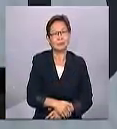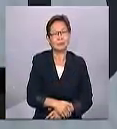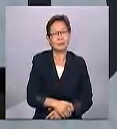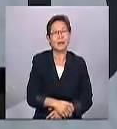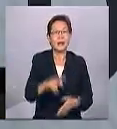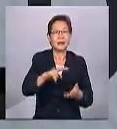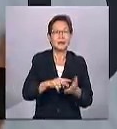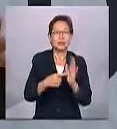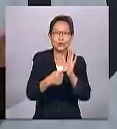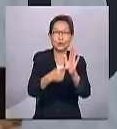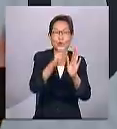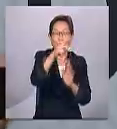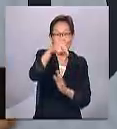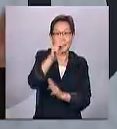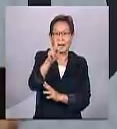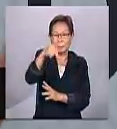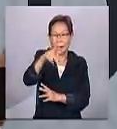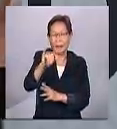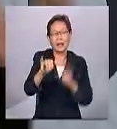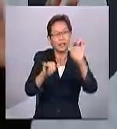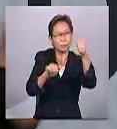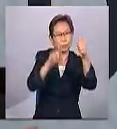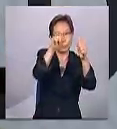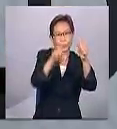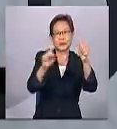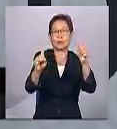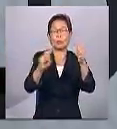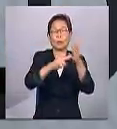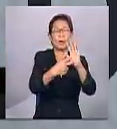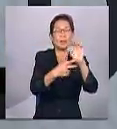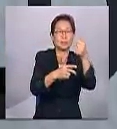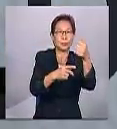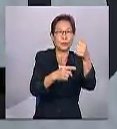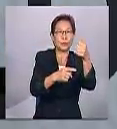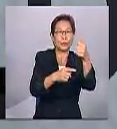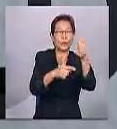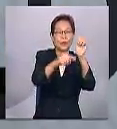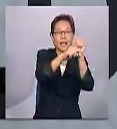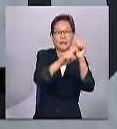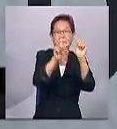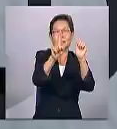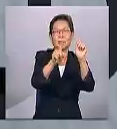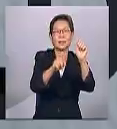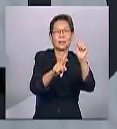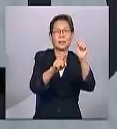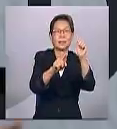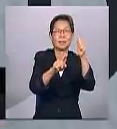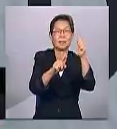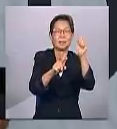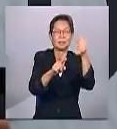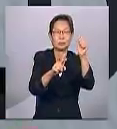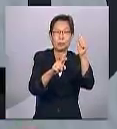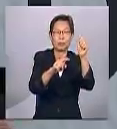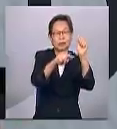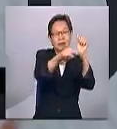Jadi tanda aras ialah ratio 10 hingga 1. 10 negatif, 1 positif. Ataupun 10%. Lah. Kita